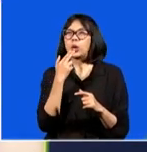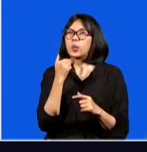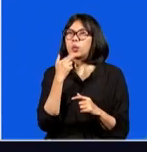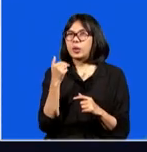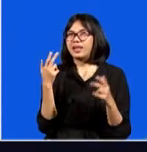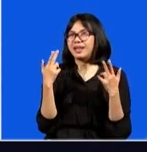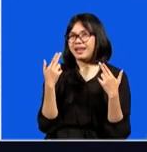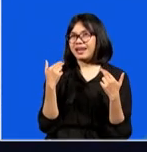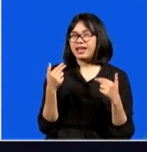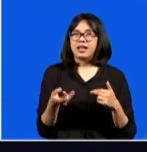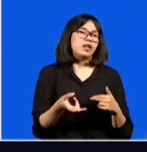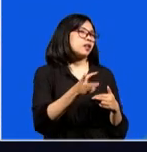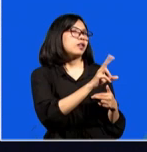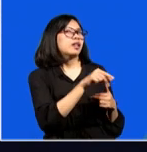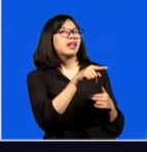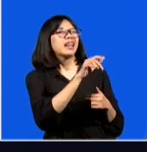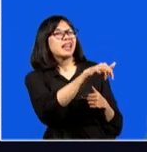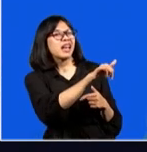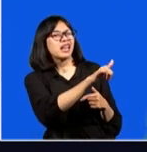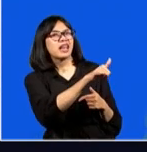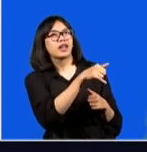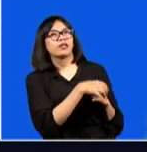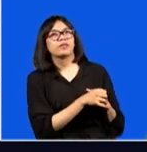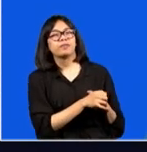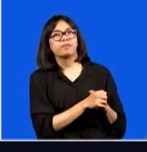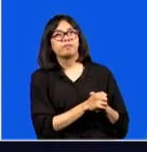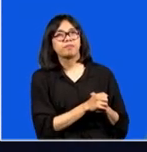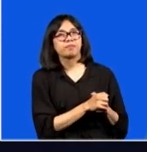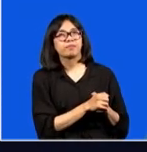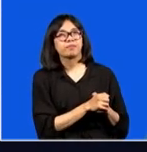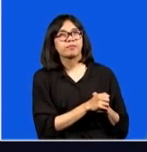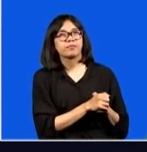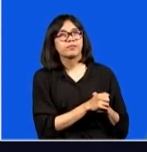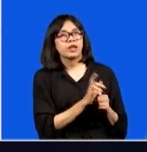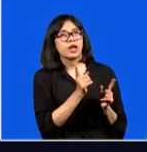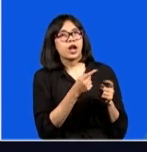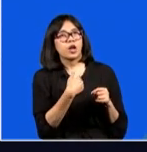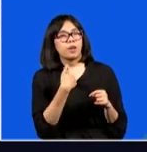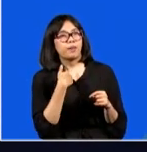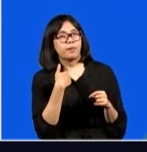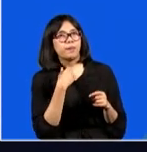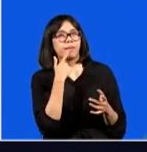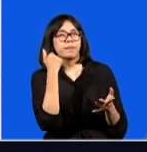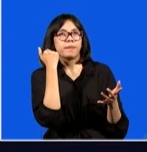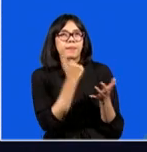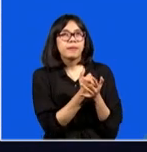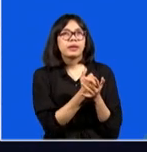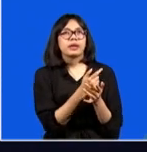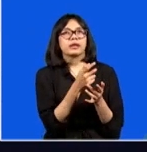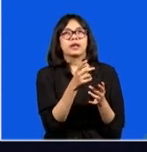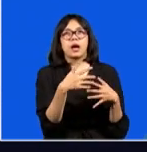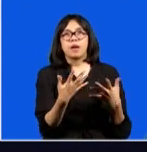itu memang satu hal yang yang menurut saya sangat penting adalah untuk menyadari